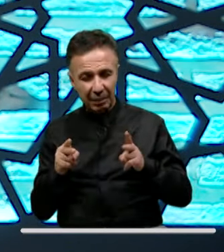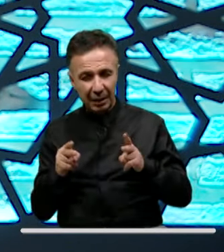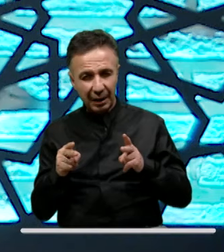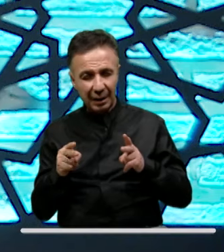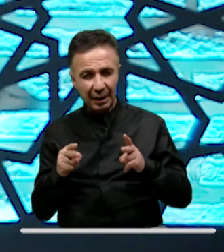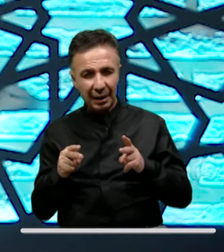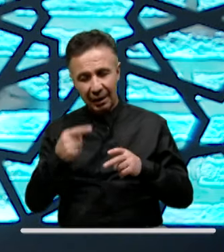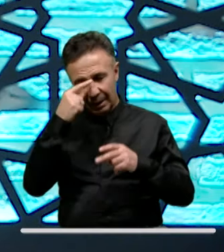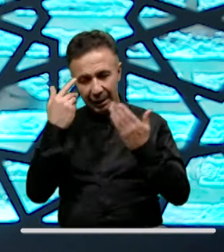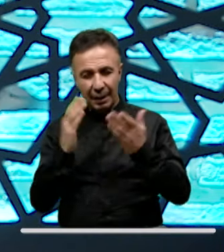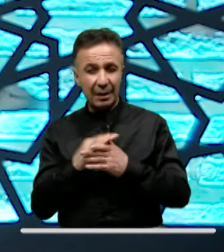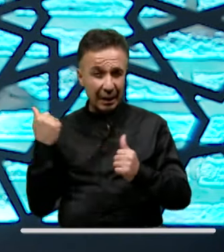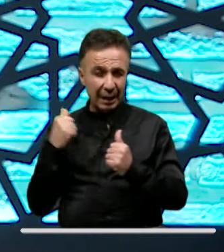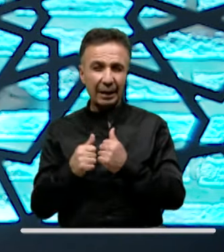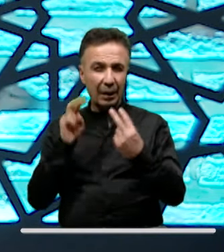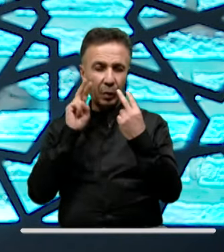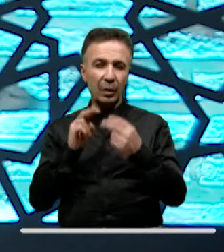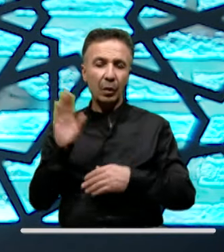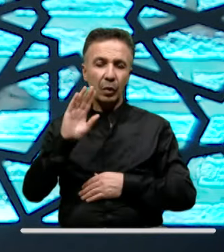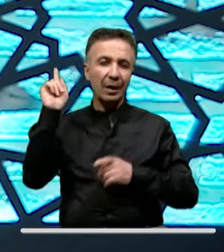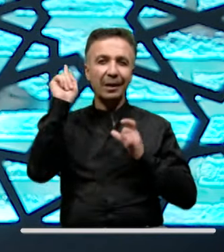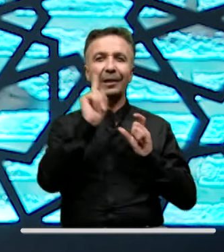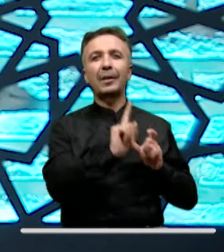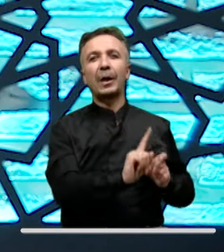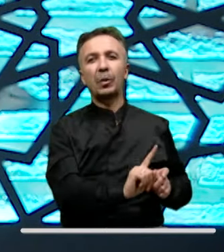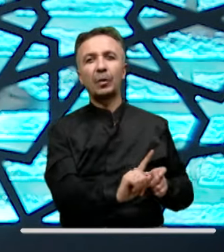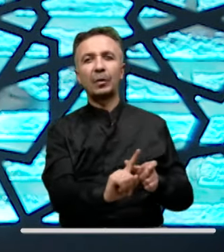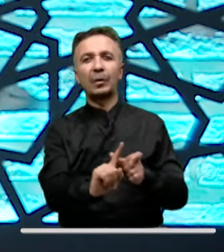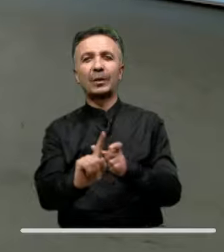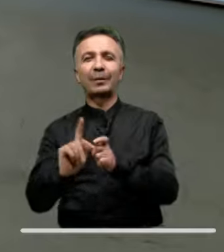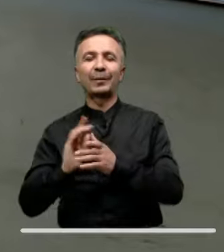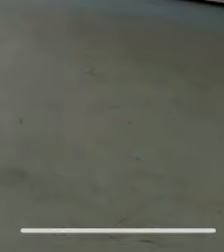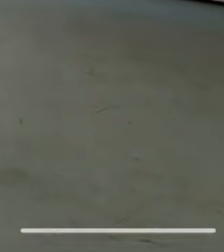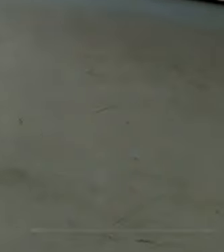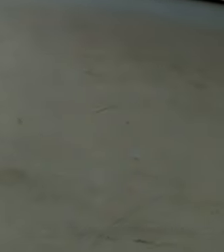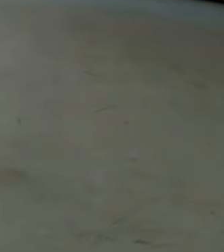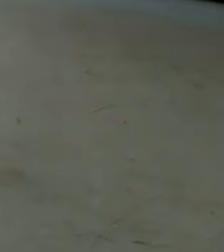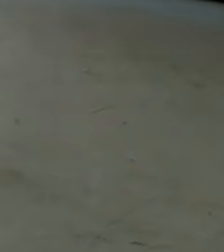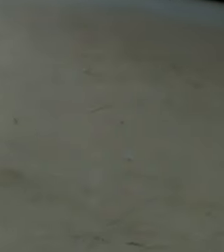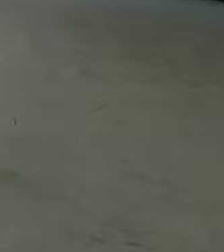ihmal etmeyelim. Tekrar görüşünceye dek hoşça kalın, Allah'a emanet olun.